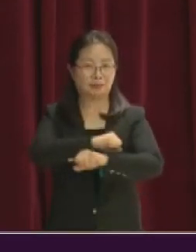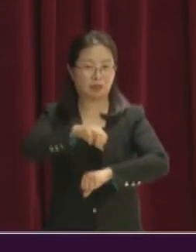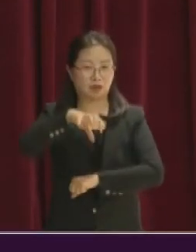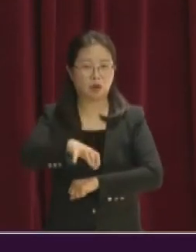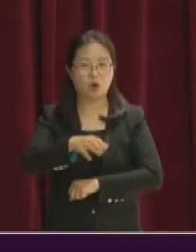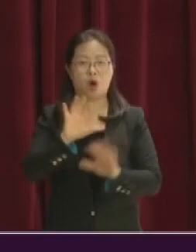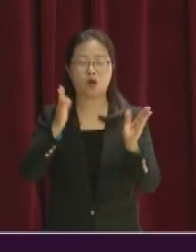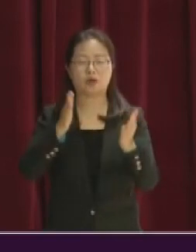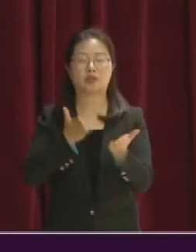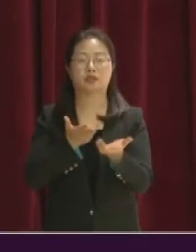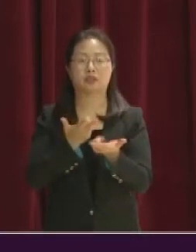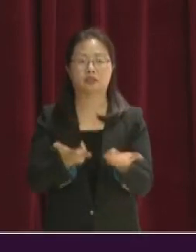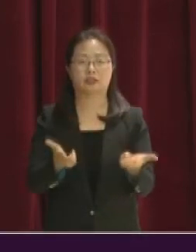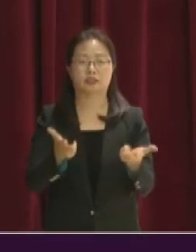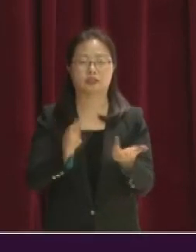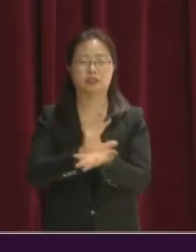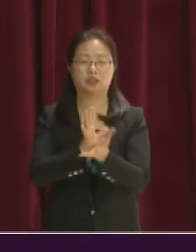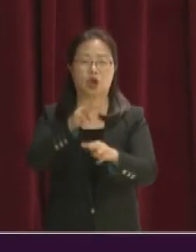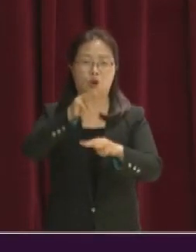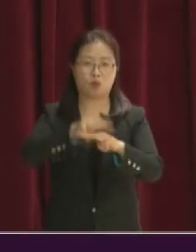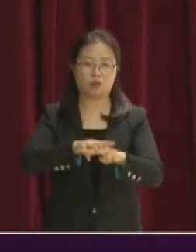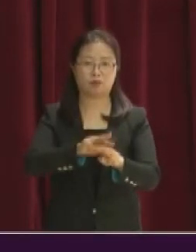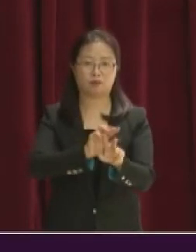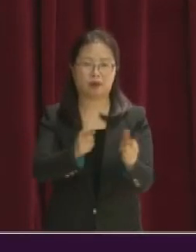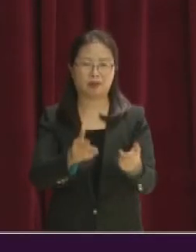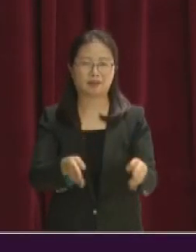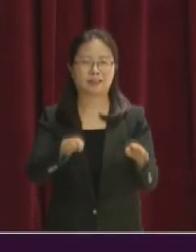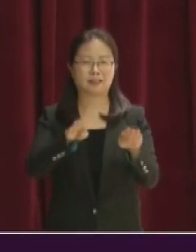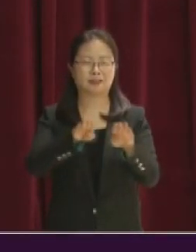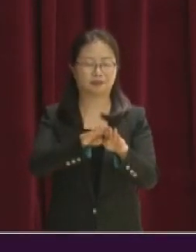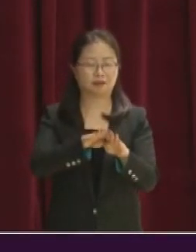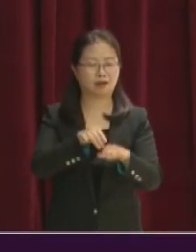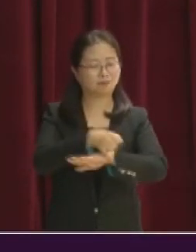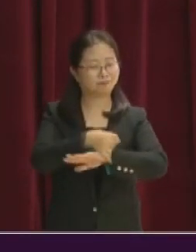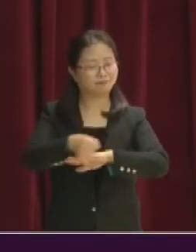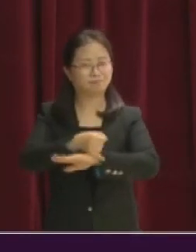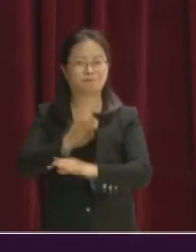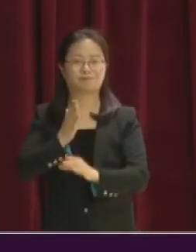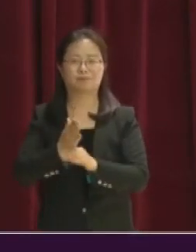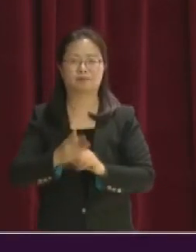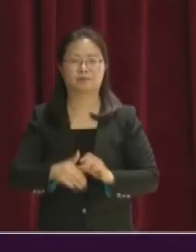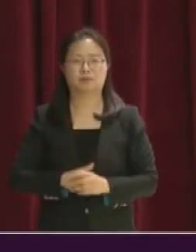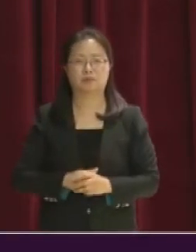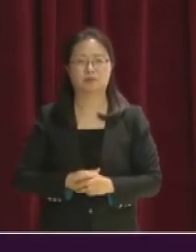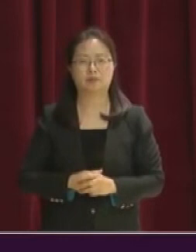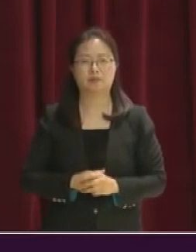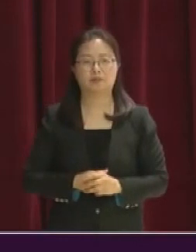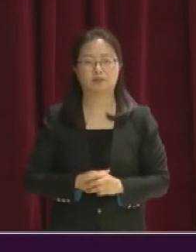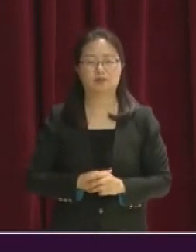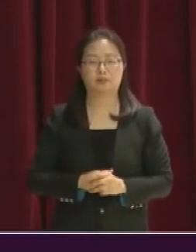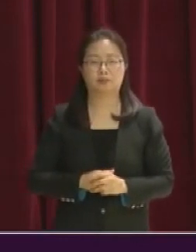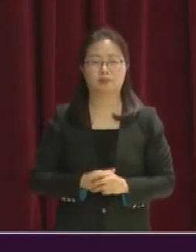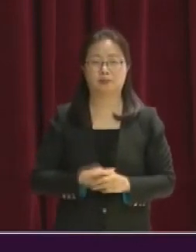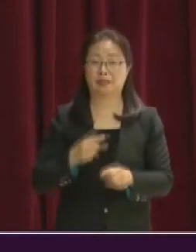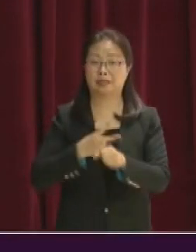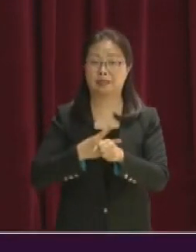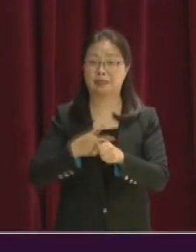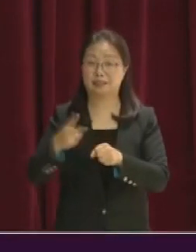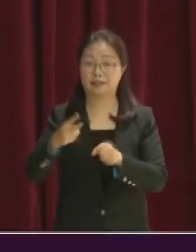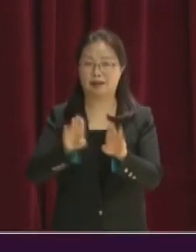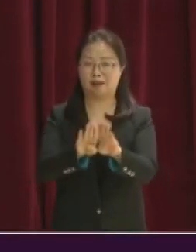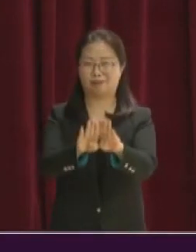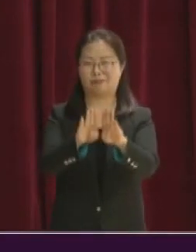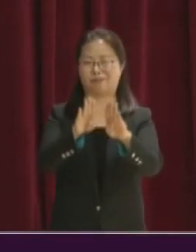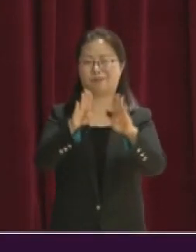잔디마당, 어린이 정원 등 다양한 시설로 구성할 계획입니다. 오는